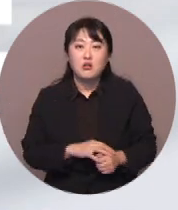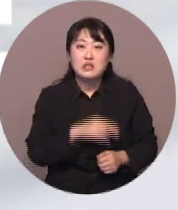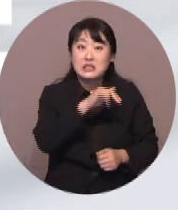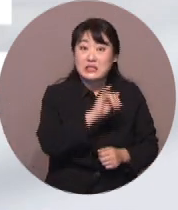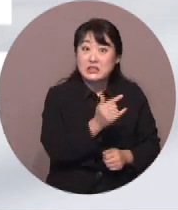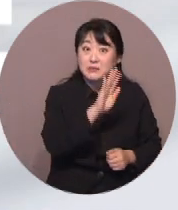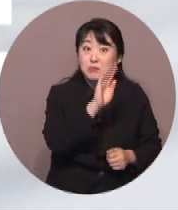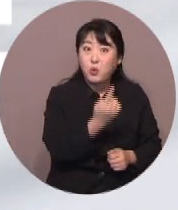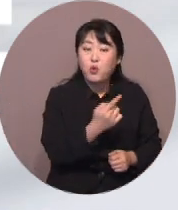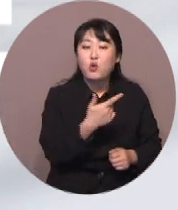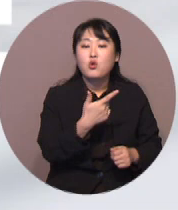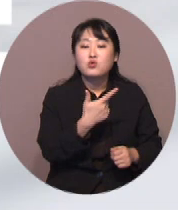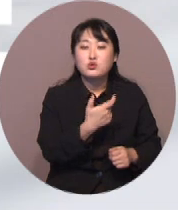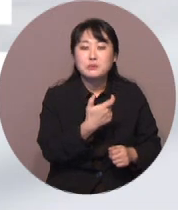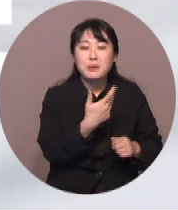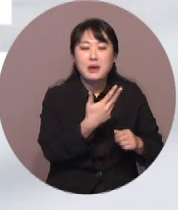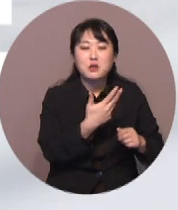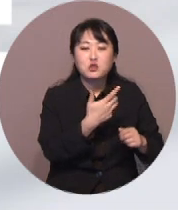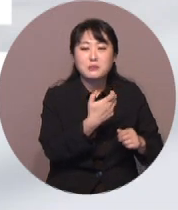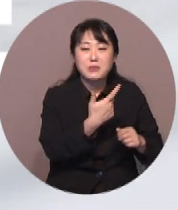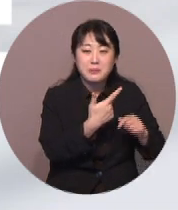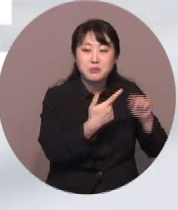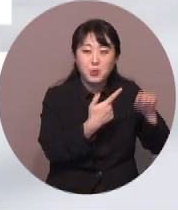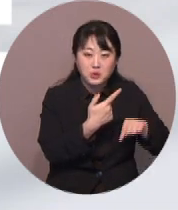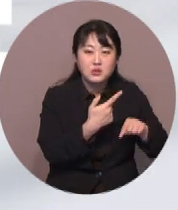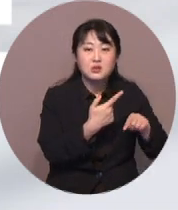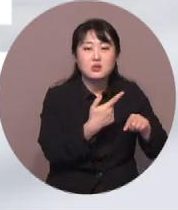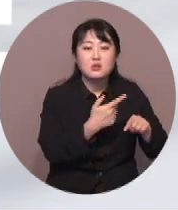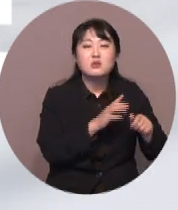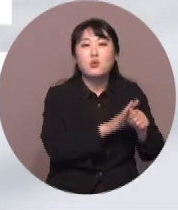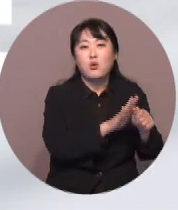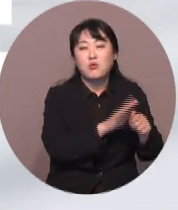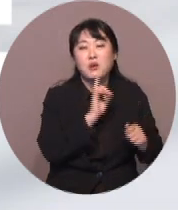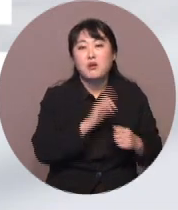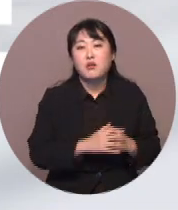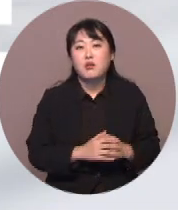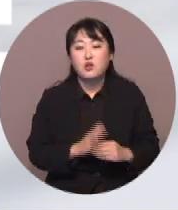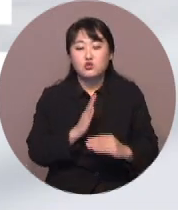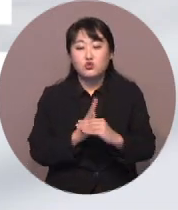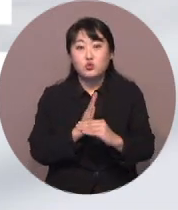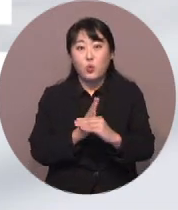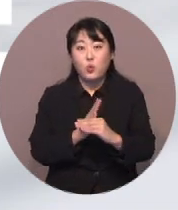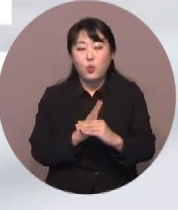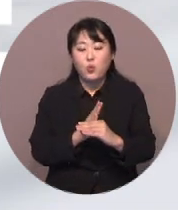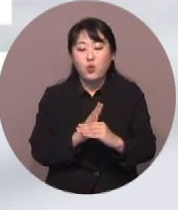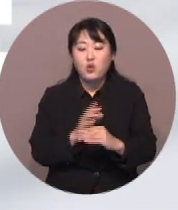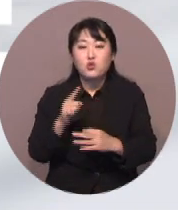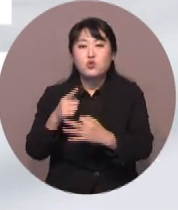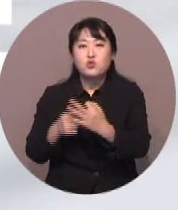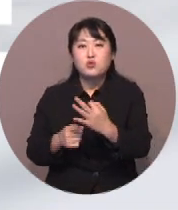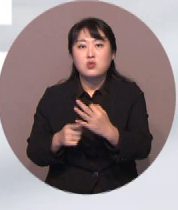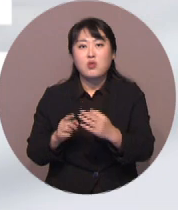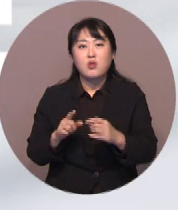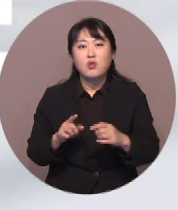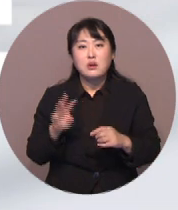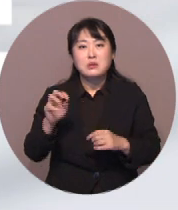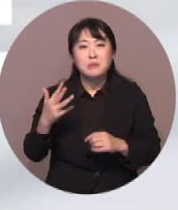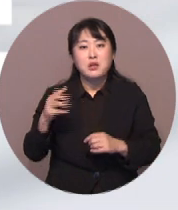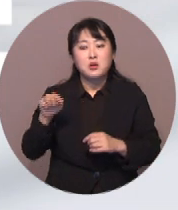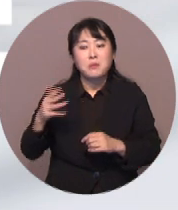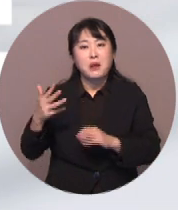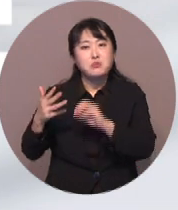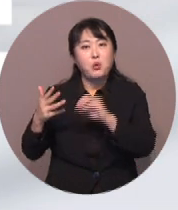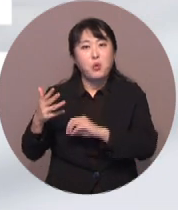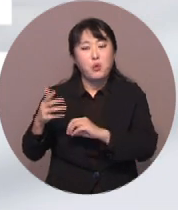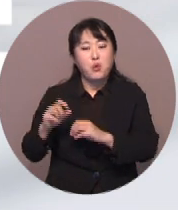61% 가 이후 볼에 선택했는데 표심에 풍향계 로 불리는 중도층 에서도 윤 후보가 38.8% 로 우